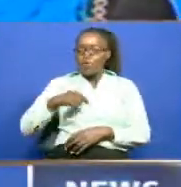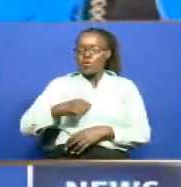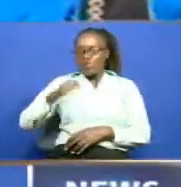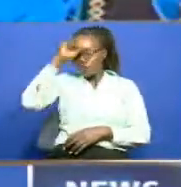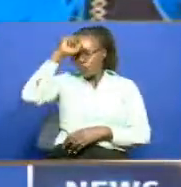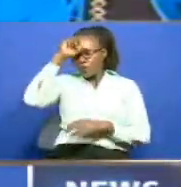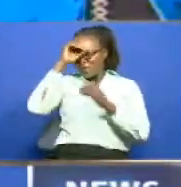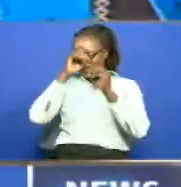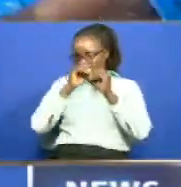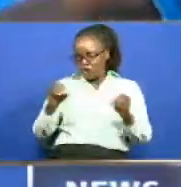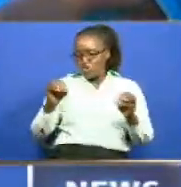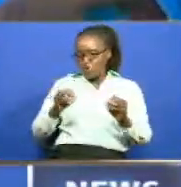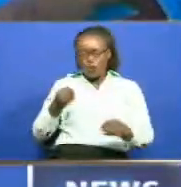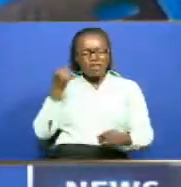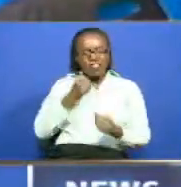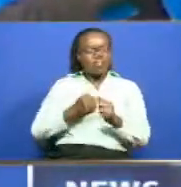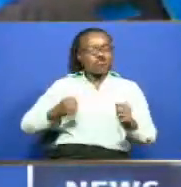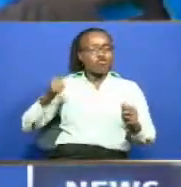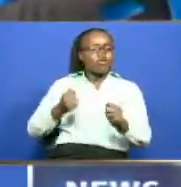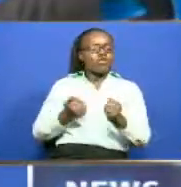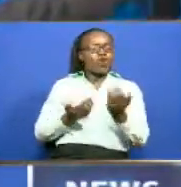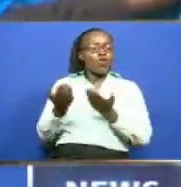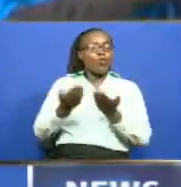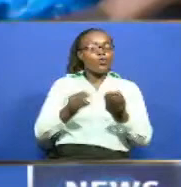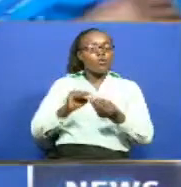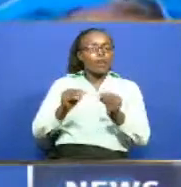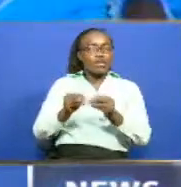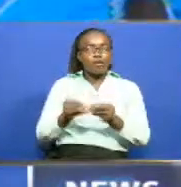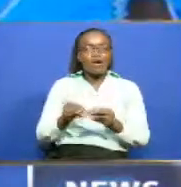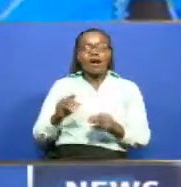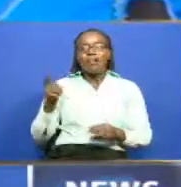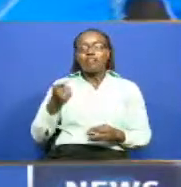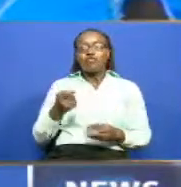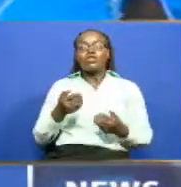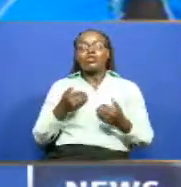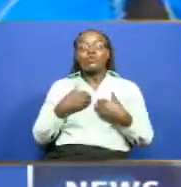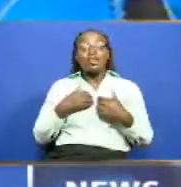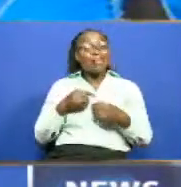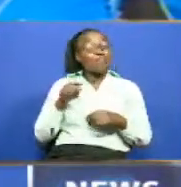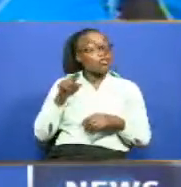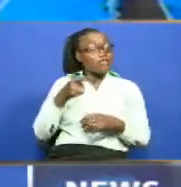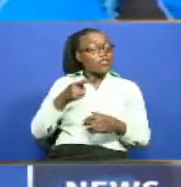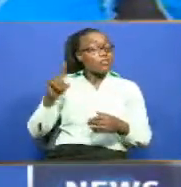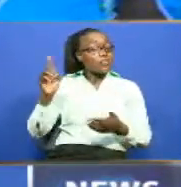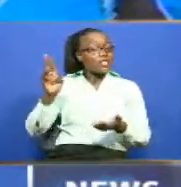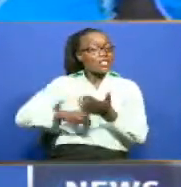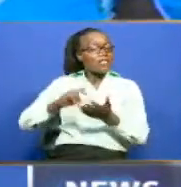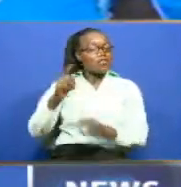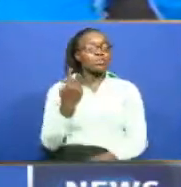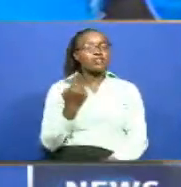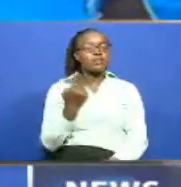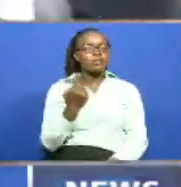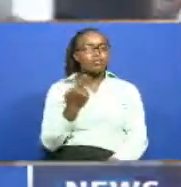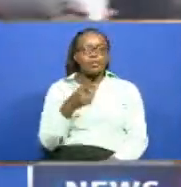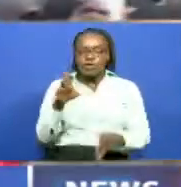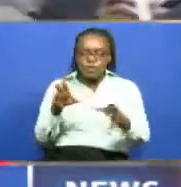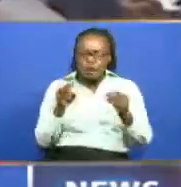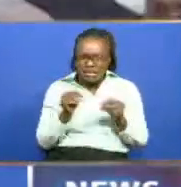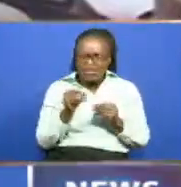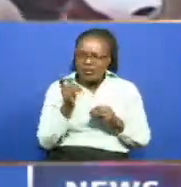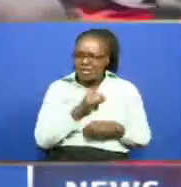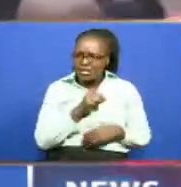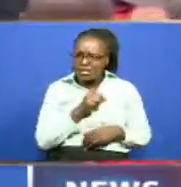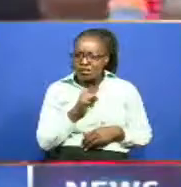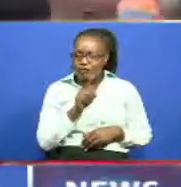wajinga, tunakataa hizo stories za Huduma namba. Kwanza tunadai Huduma namba ile tumeandikisha kwanza. Nyinyi mulipata? The